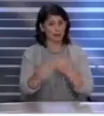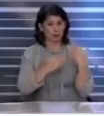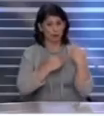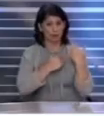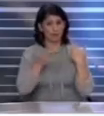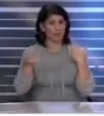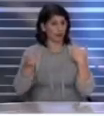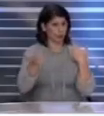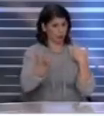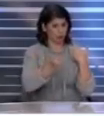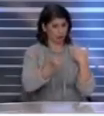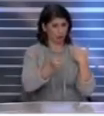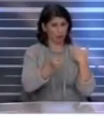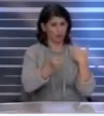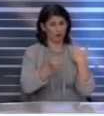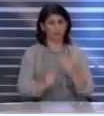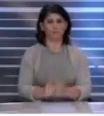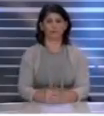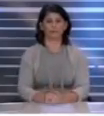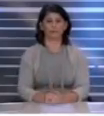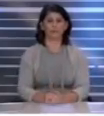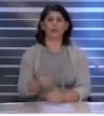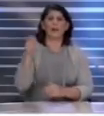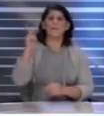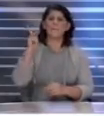το χρέος. Pacta sunt servanda.